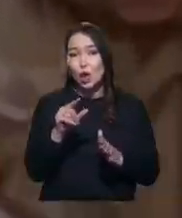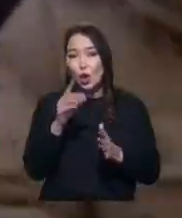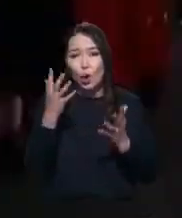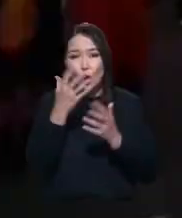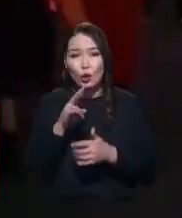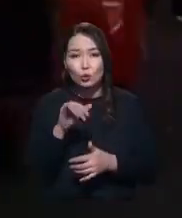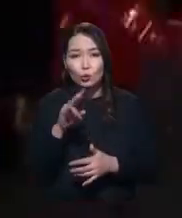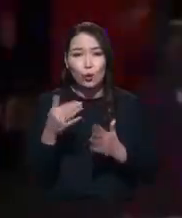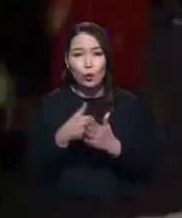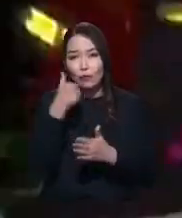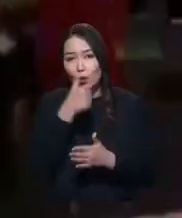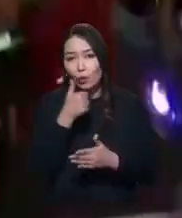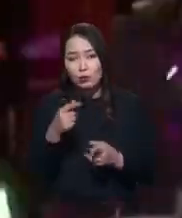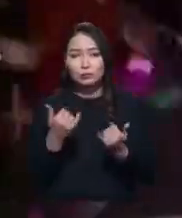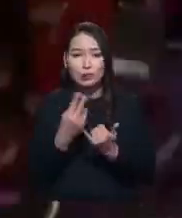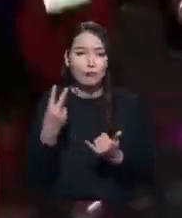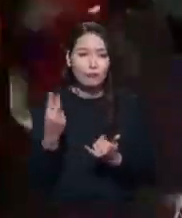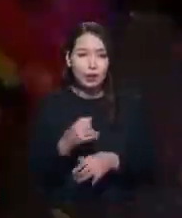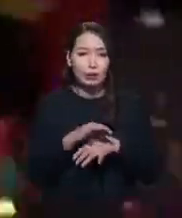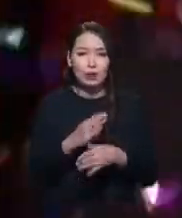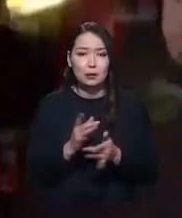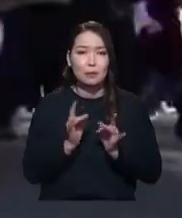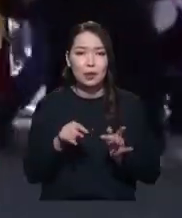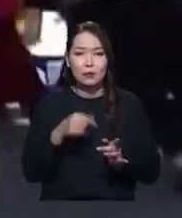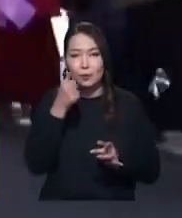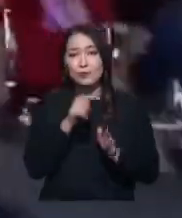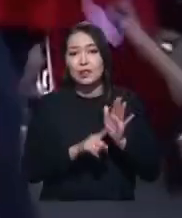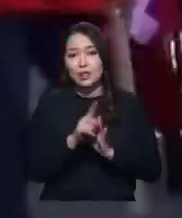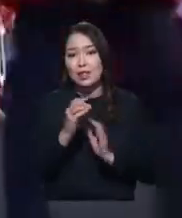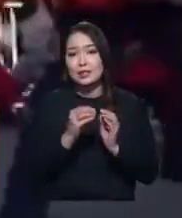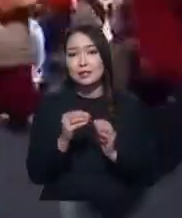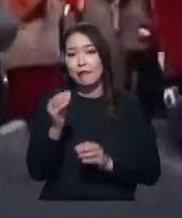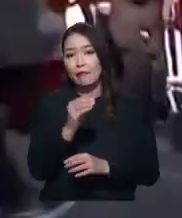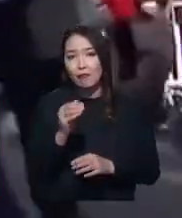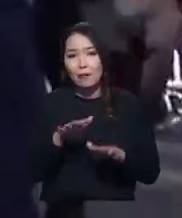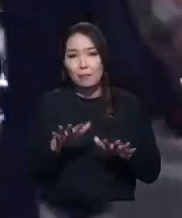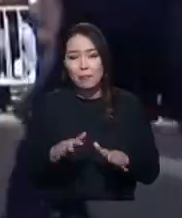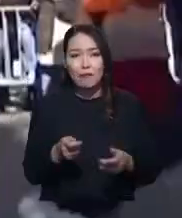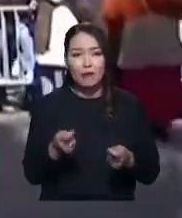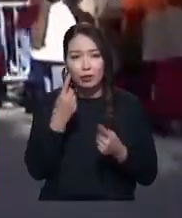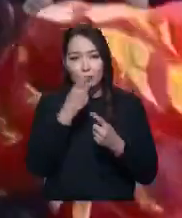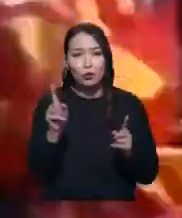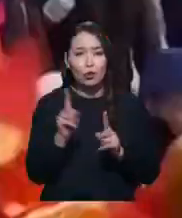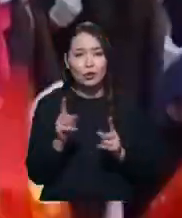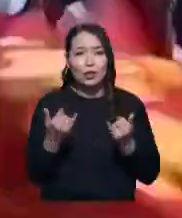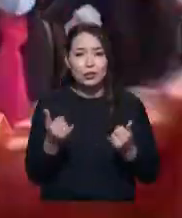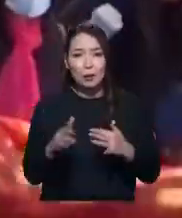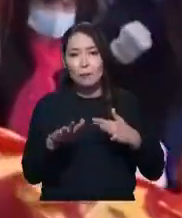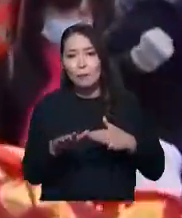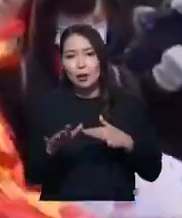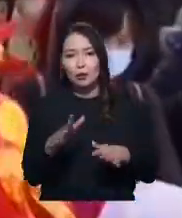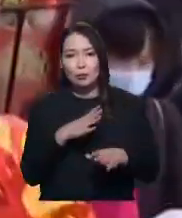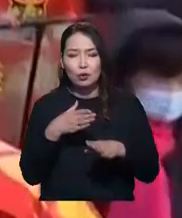отмечают 2 недели празднования в этом году стартовали 10 февраля местные власти отмечают что нынешний парад